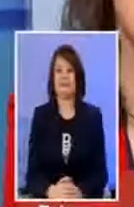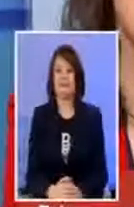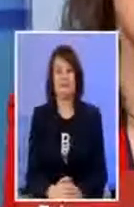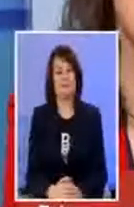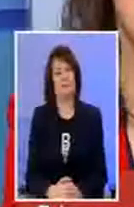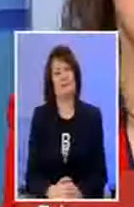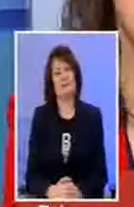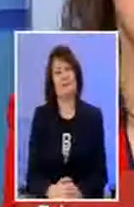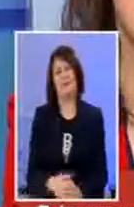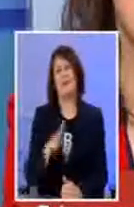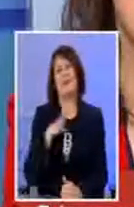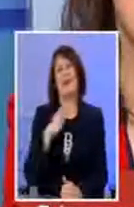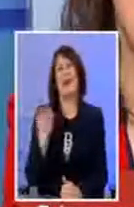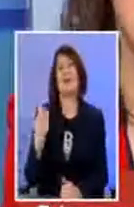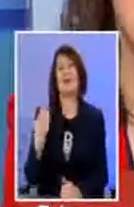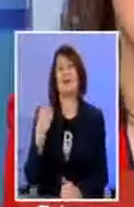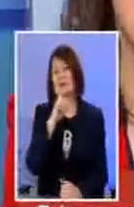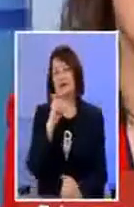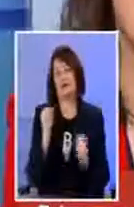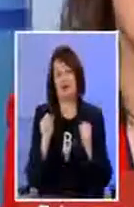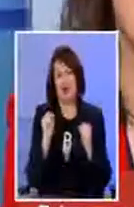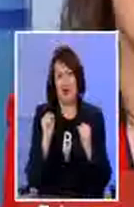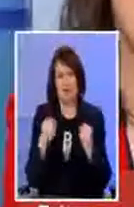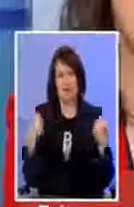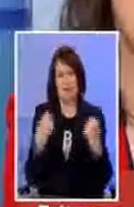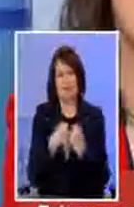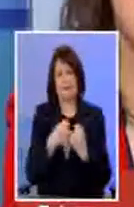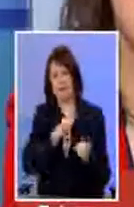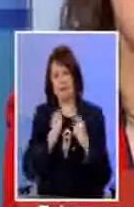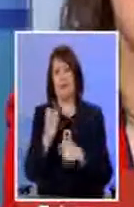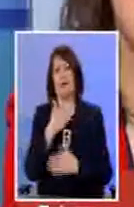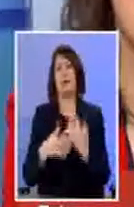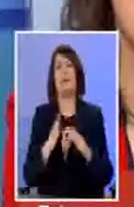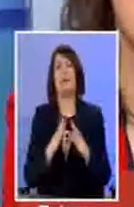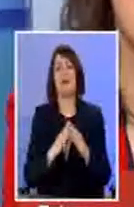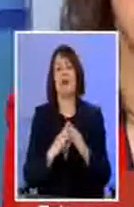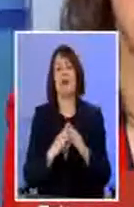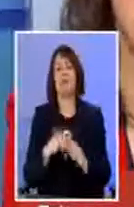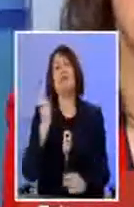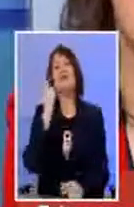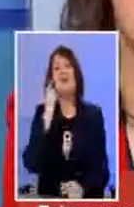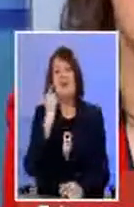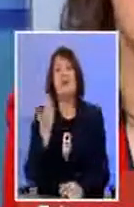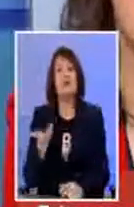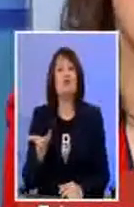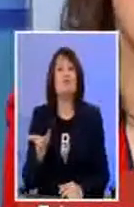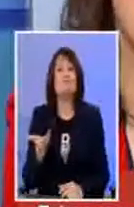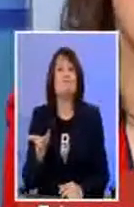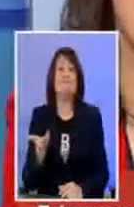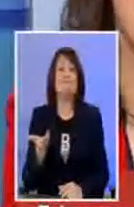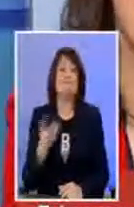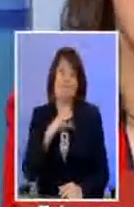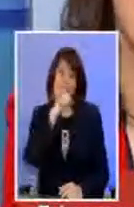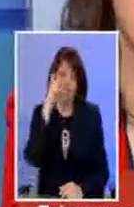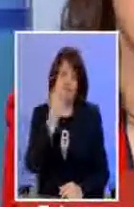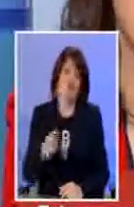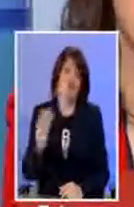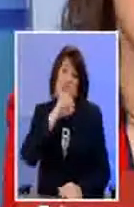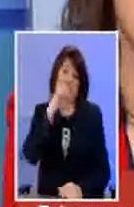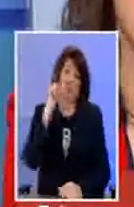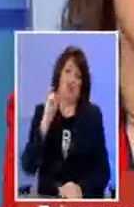ζήσω πριν την αναπηρία και μετά που έγινε ανάπηρος. Καταλαβαίνω τις τρομερές δυσκολίες που